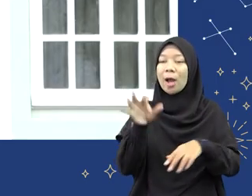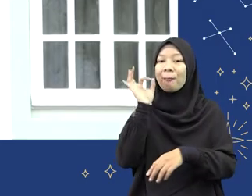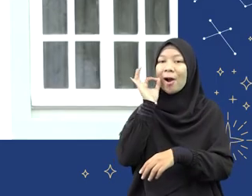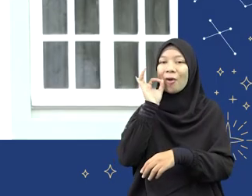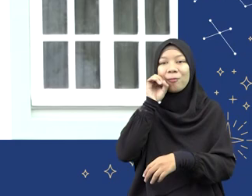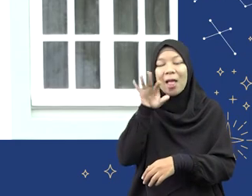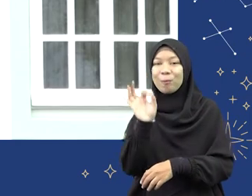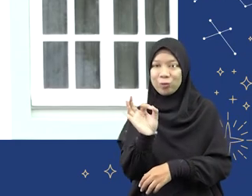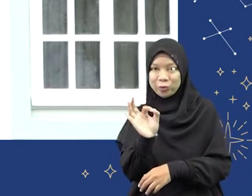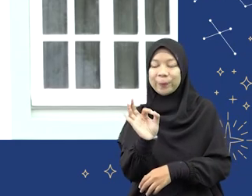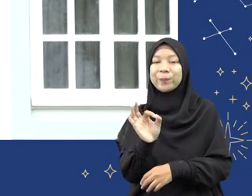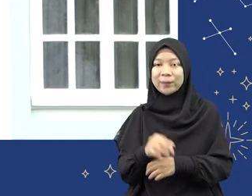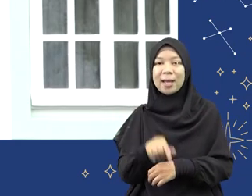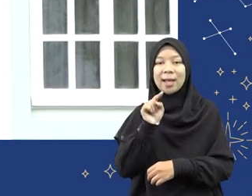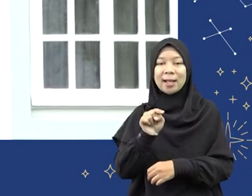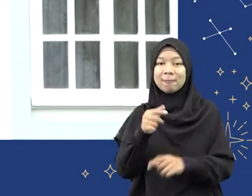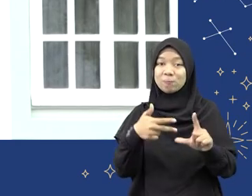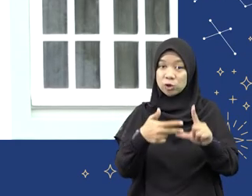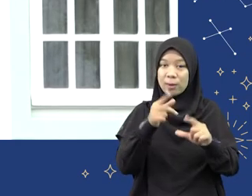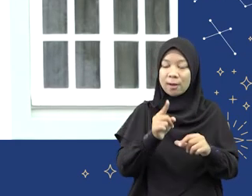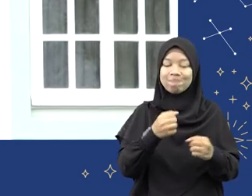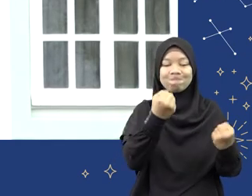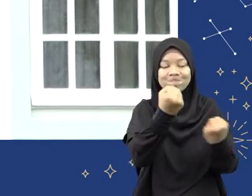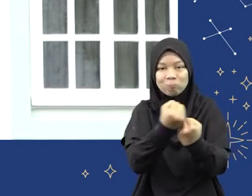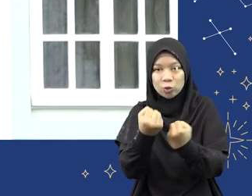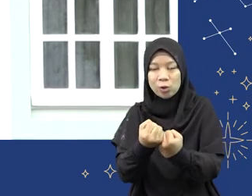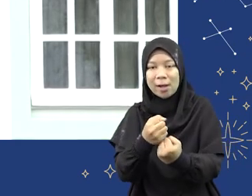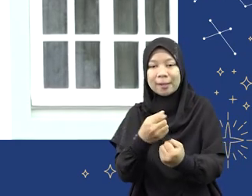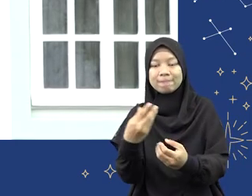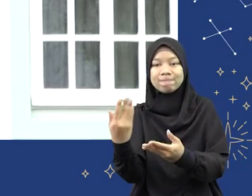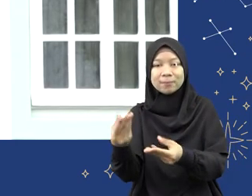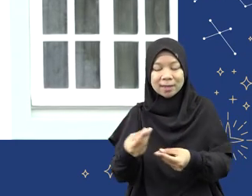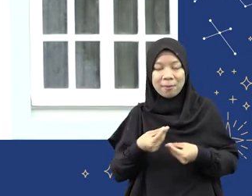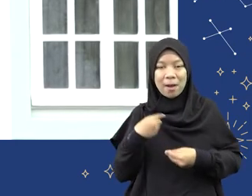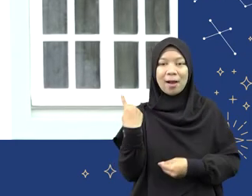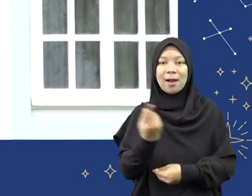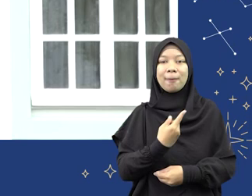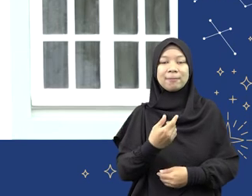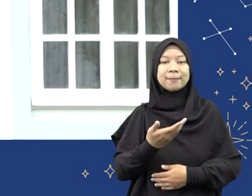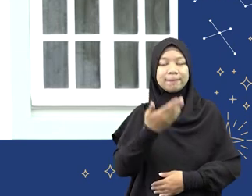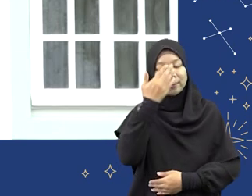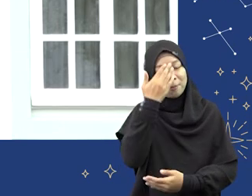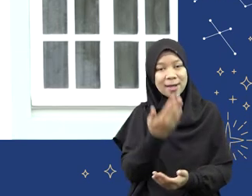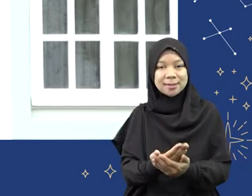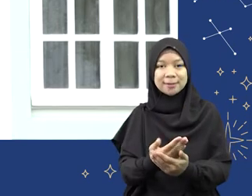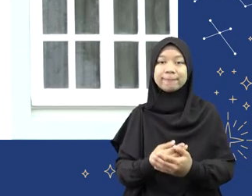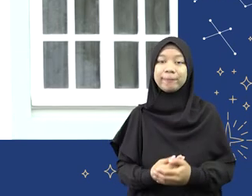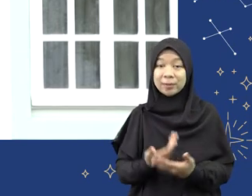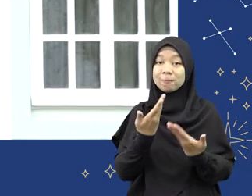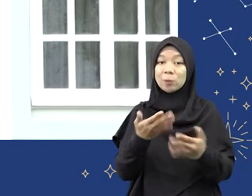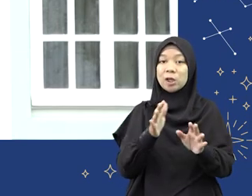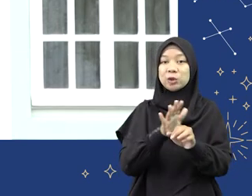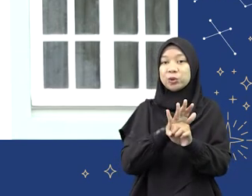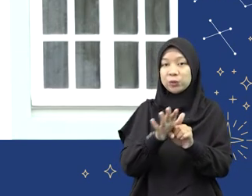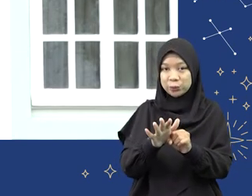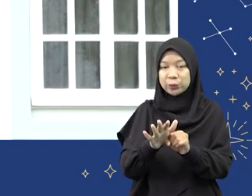sempat menyapa ini adalah bentuk dukungan yang sangat membesarkan hati para kolega kami demikian sambutan